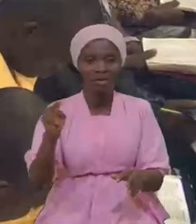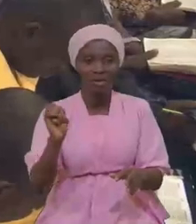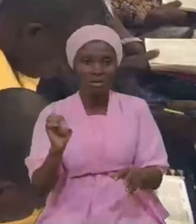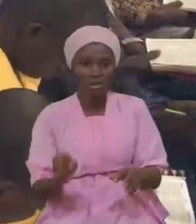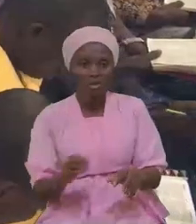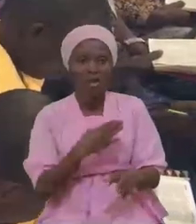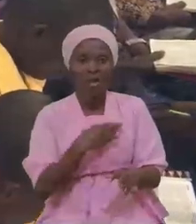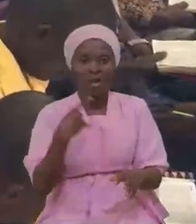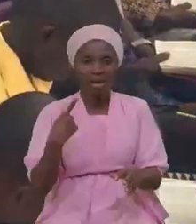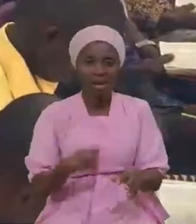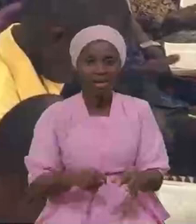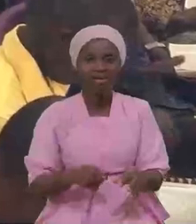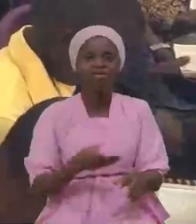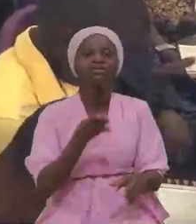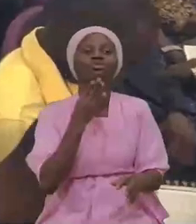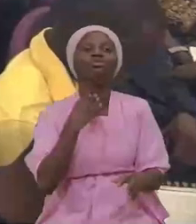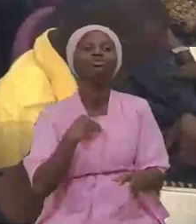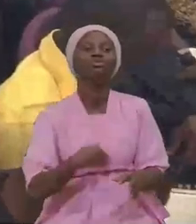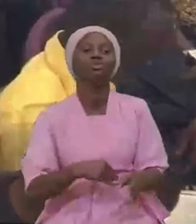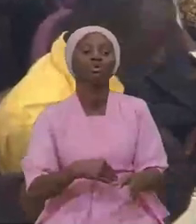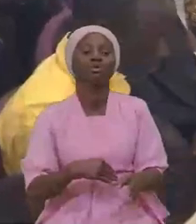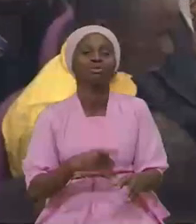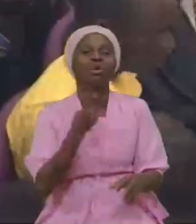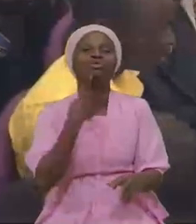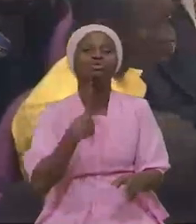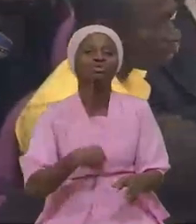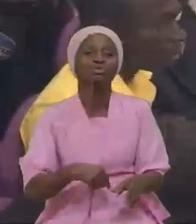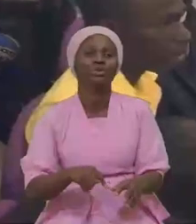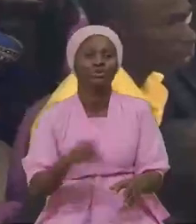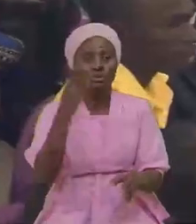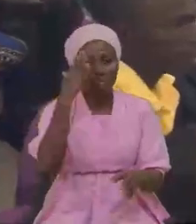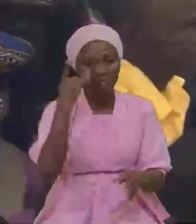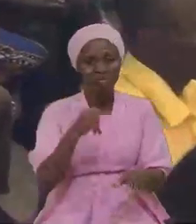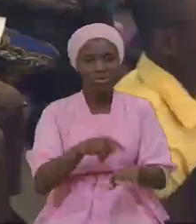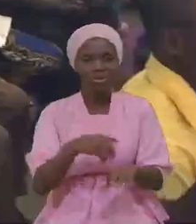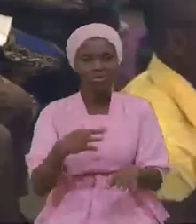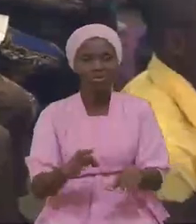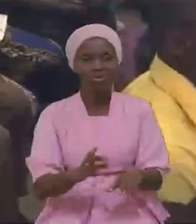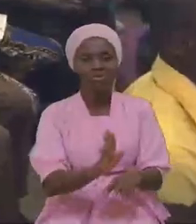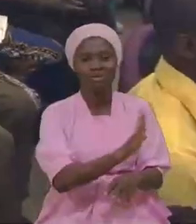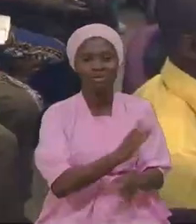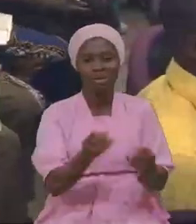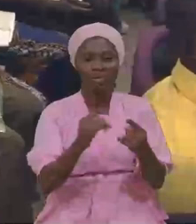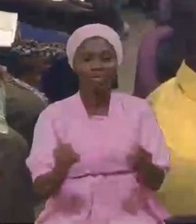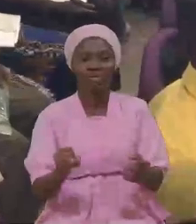arrivée. Mais mon peuple ne connaît pas la loi de l'Éternel.